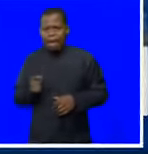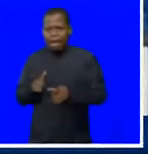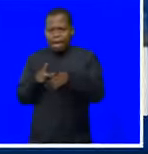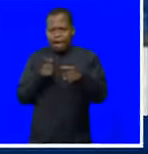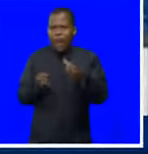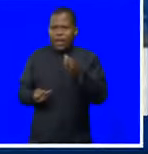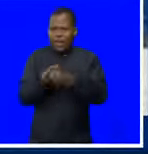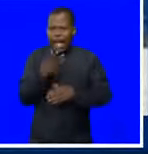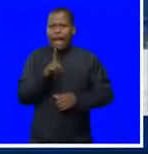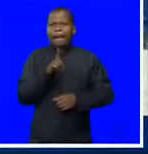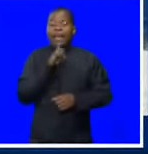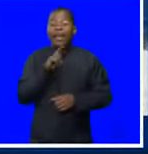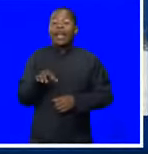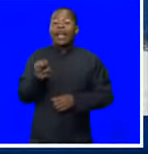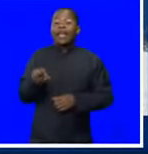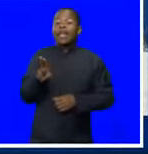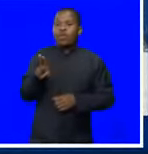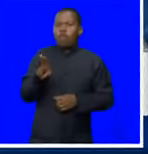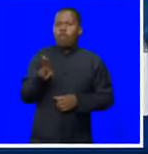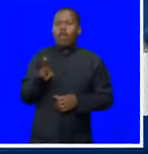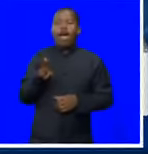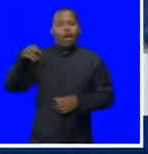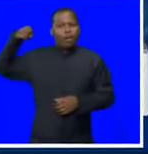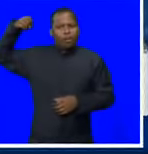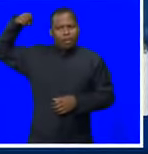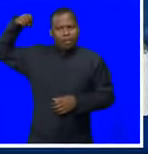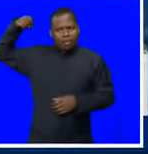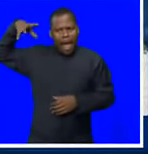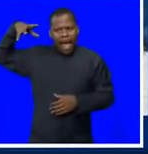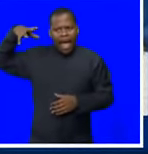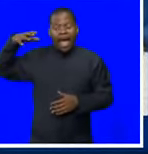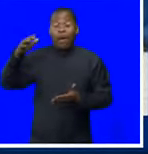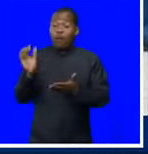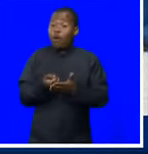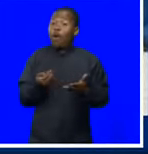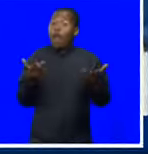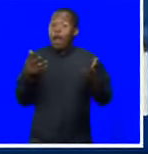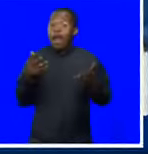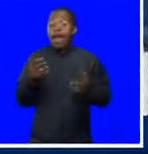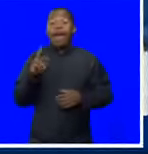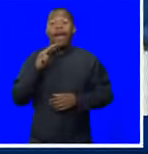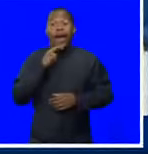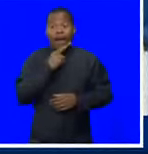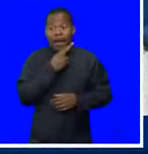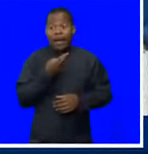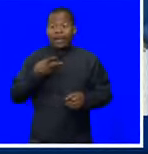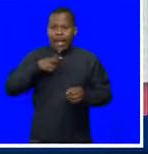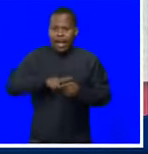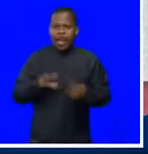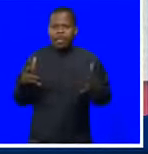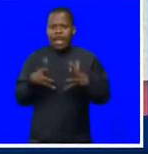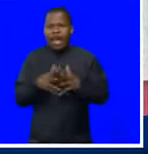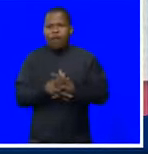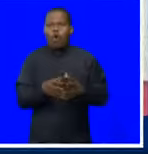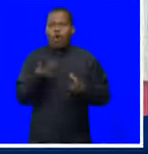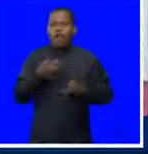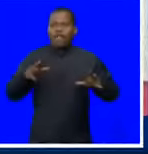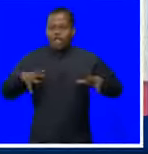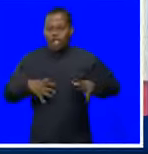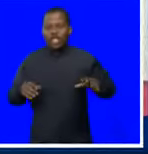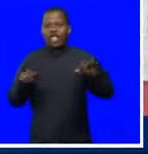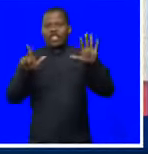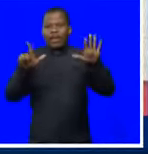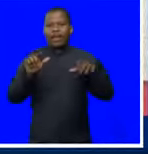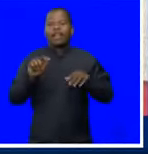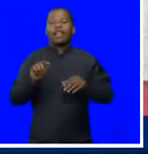gesi lomningi longena eEurope uchamuka khona eveni laseRussia kuthi tena kune G7 summit mengameli